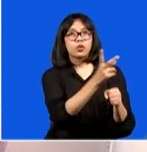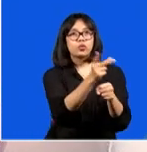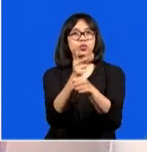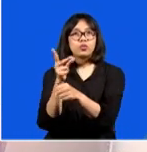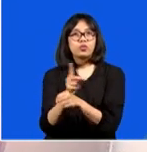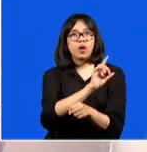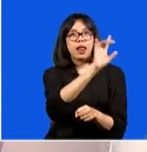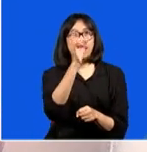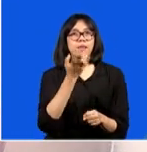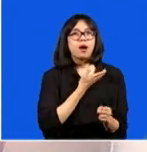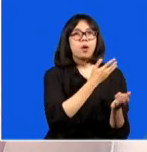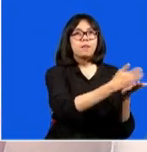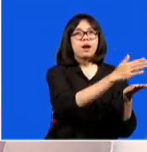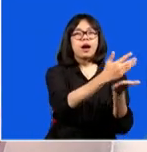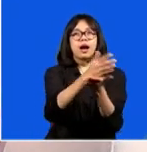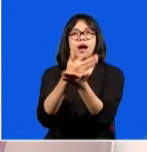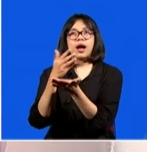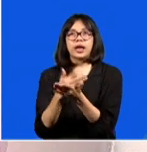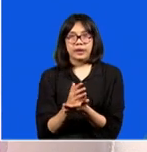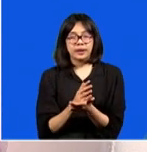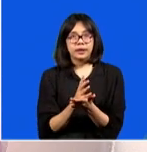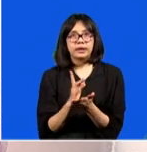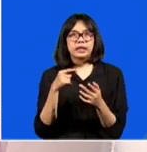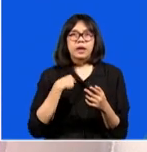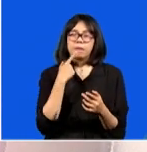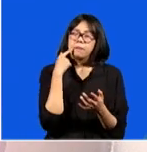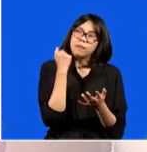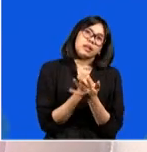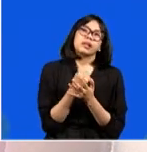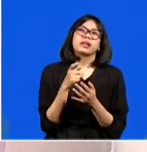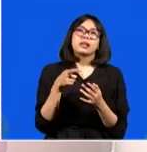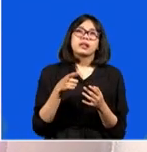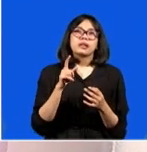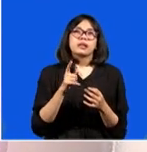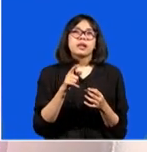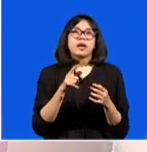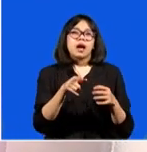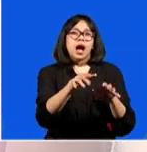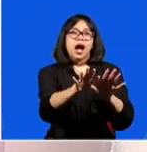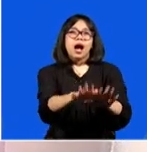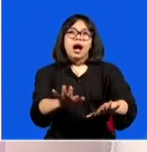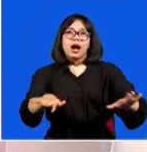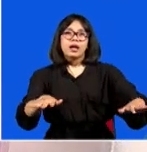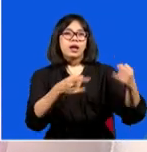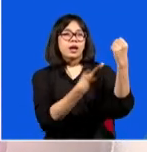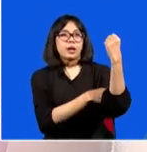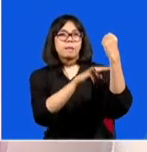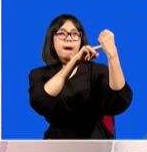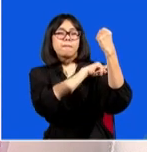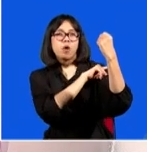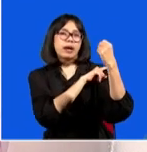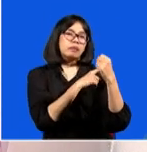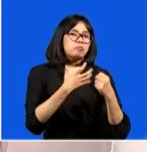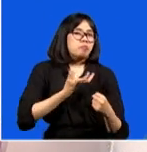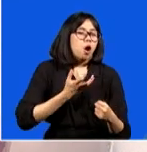lainnya Hal utama yang esensial adalah saya perlu menggali mengenali minat dan bakat daripada peserta didik